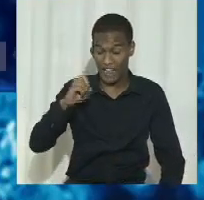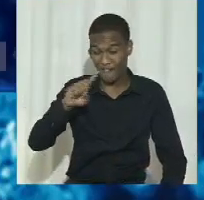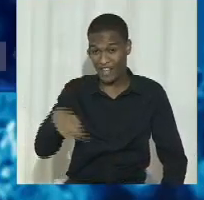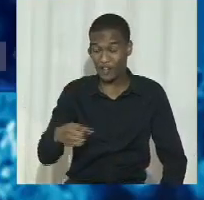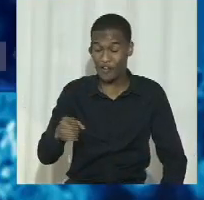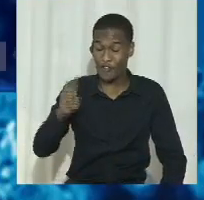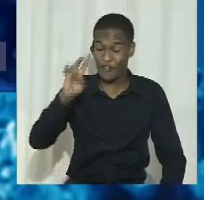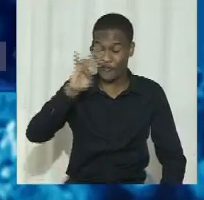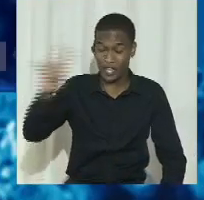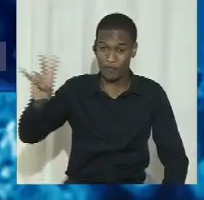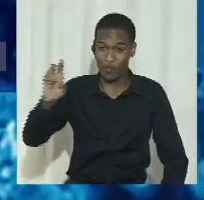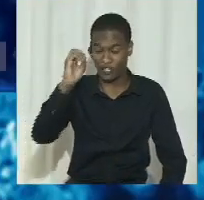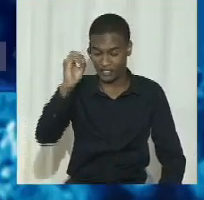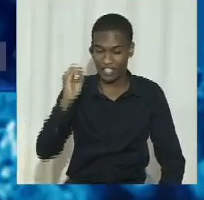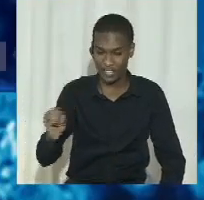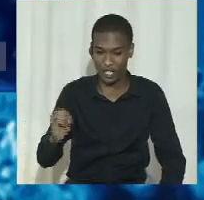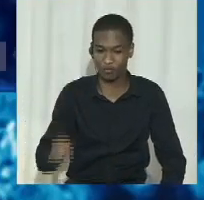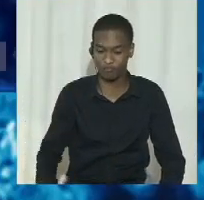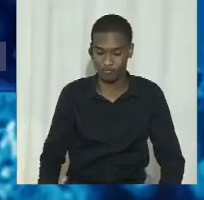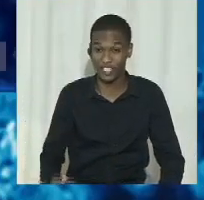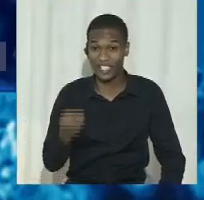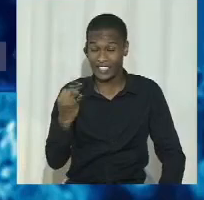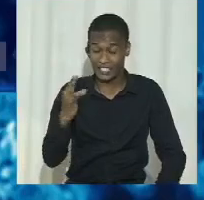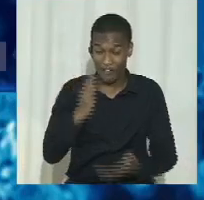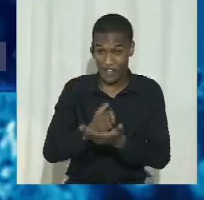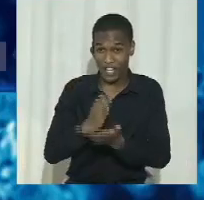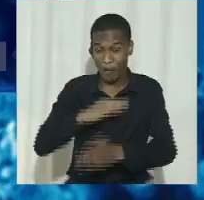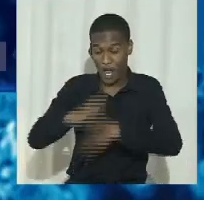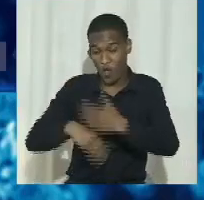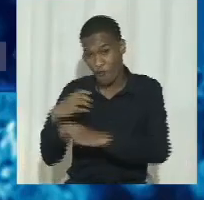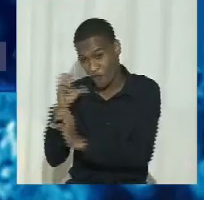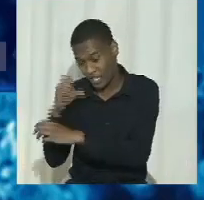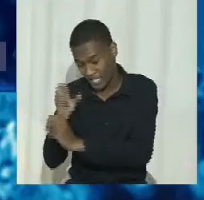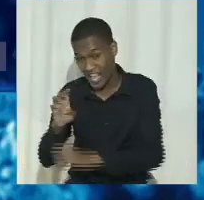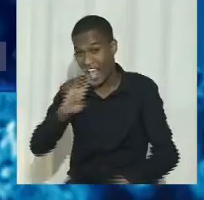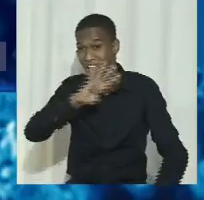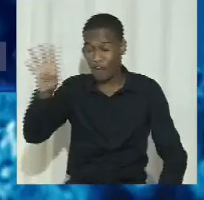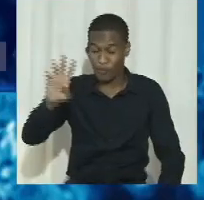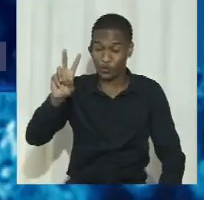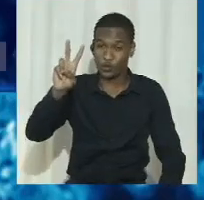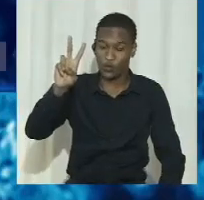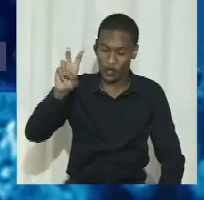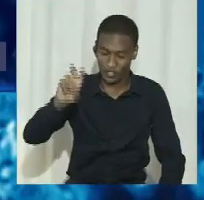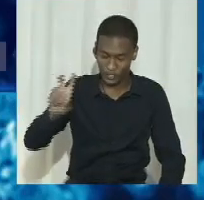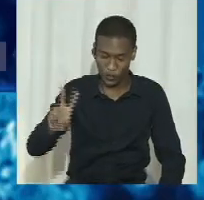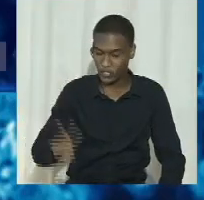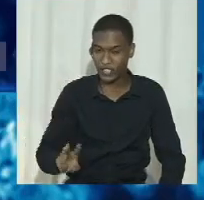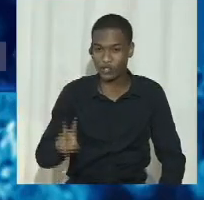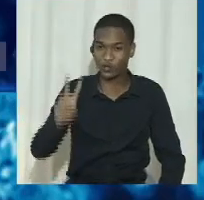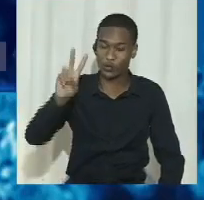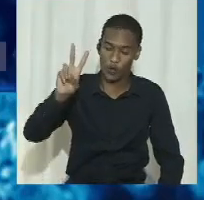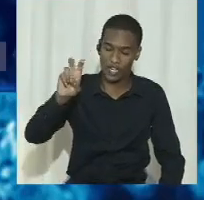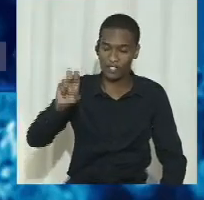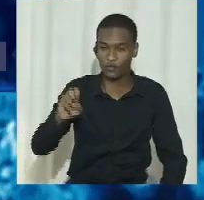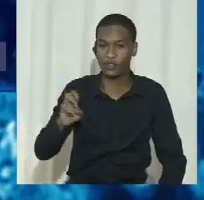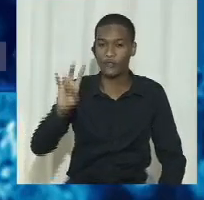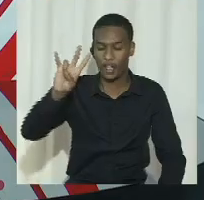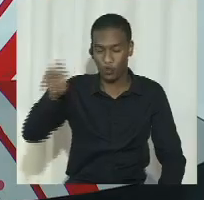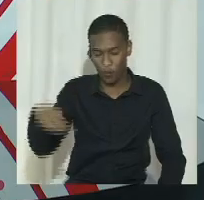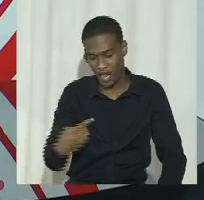5 isanjato ary ny isan'ireo fitiliana efa natao 4 sy 20 sy 20 sy 7 alina sy 1